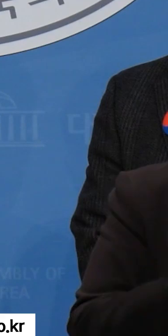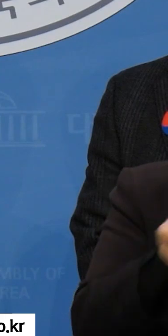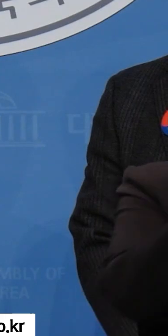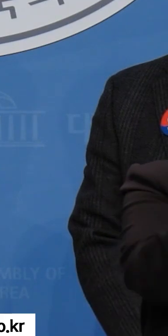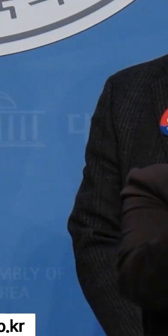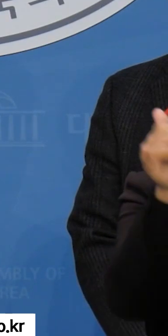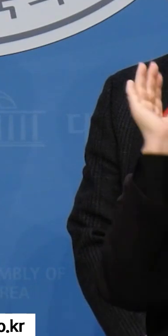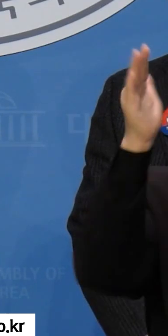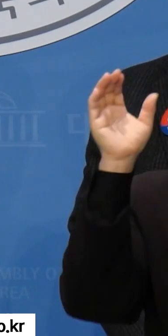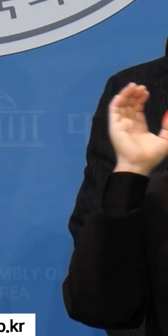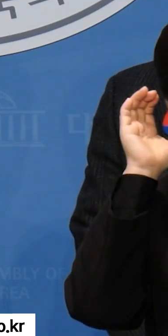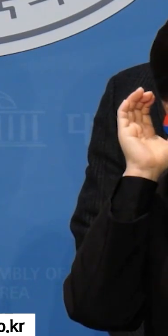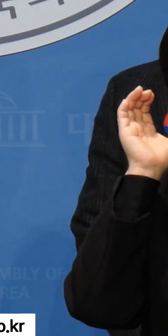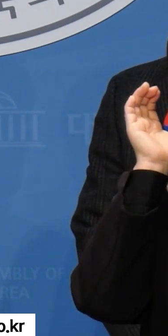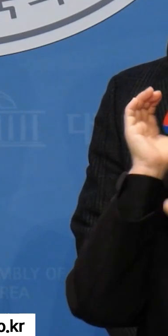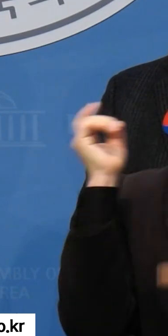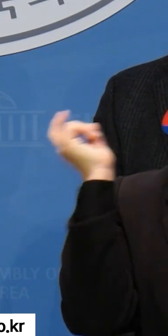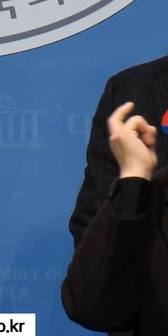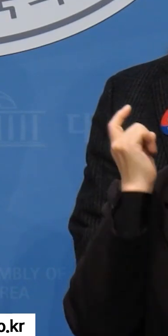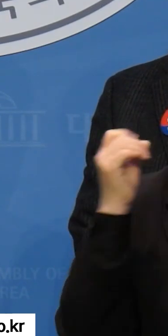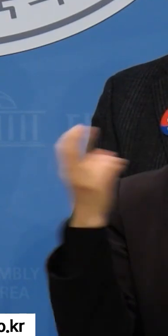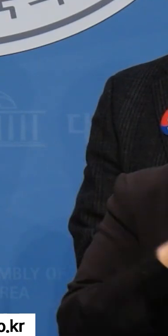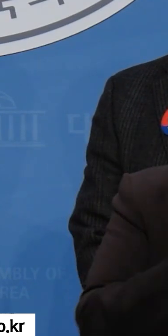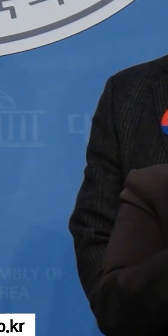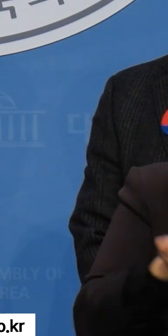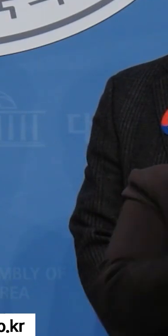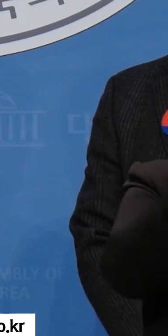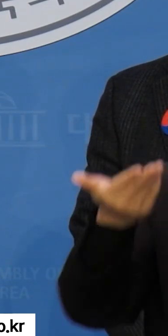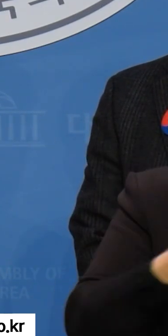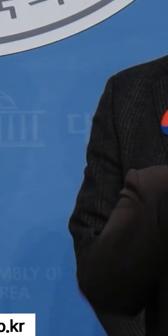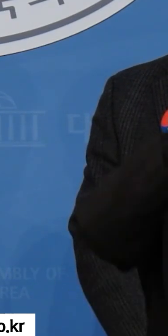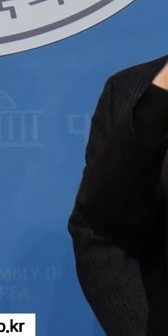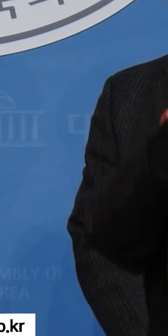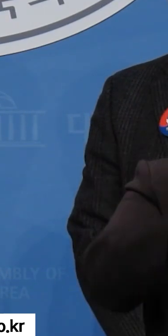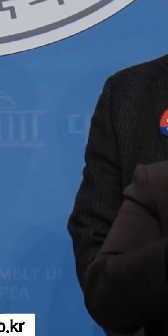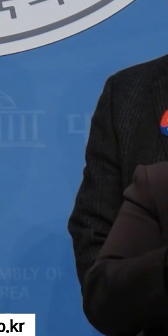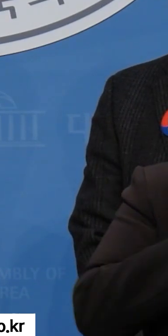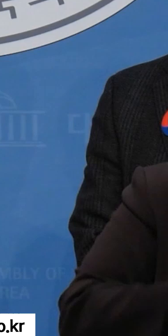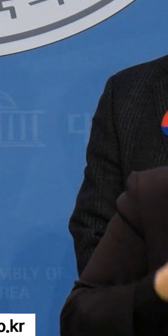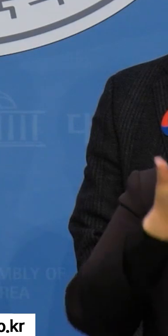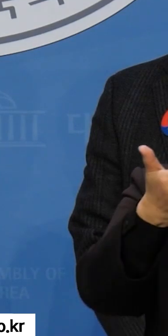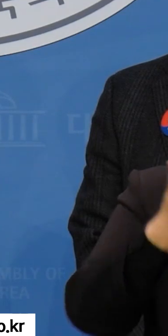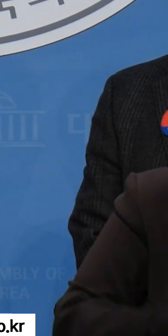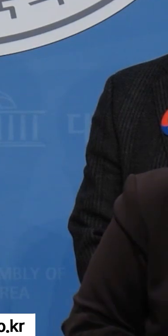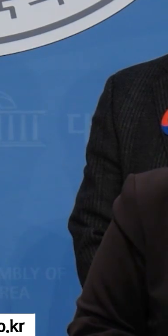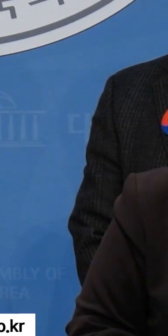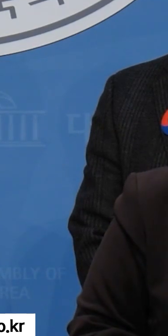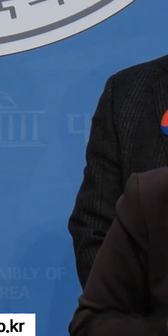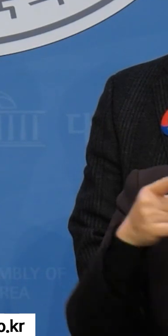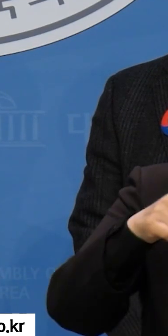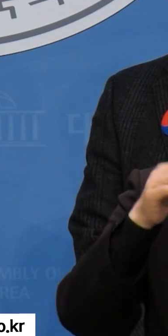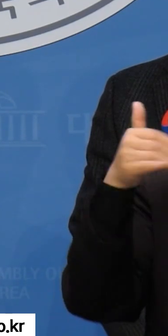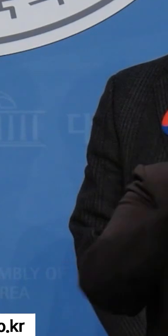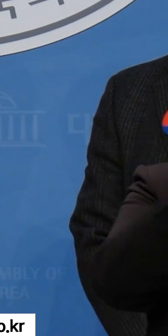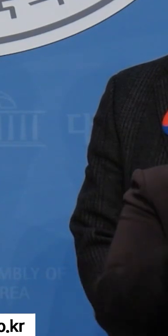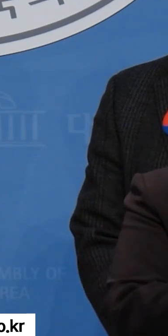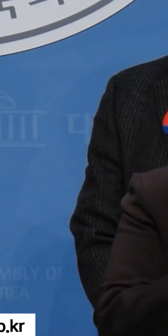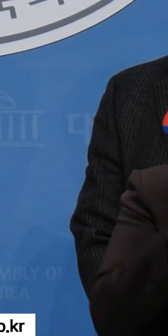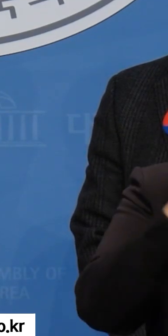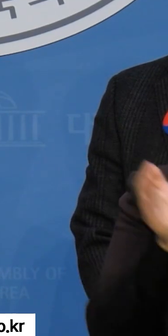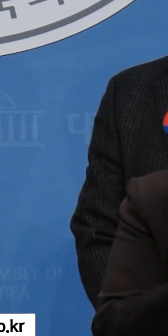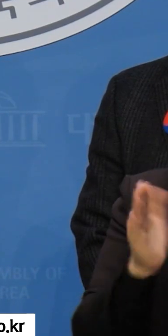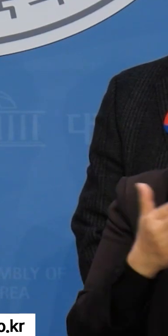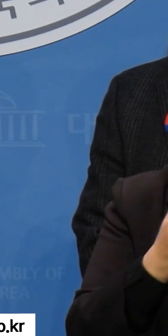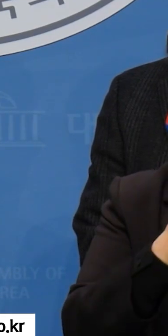시민분들의 목소리를 듣고 그에 따라서 또 여러분들께 또 좋은 결과들을 또 안겨드릴 수 있는 그런 총선기획단, 그런